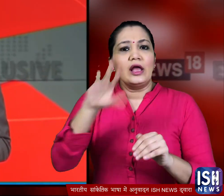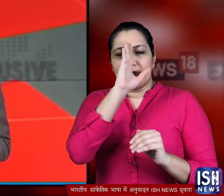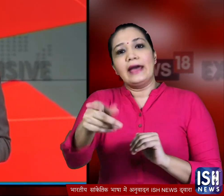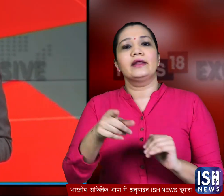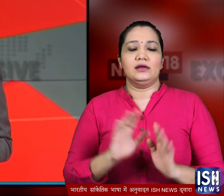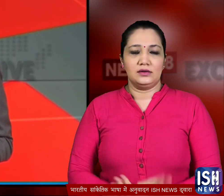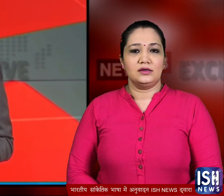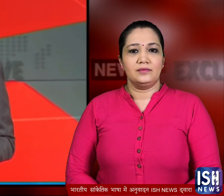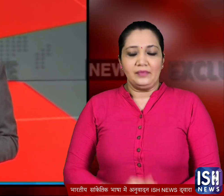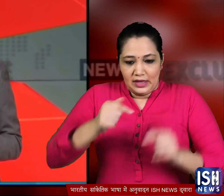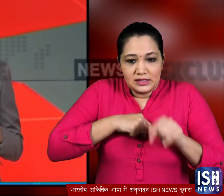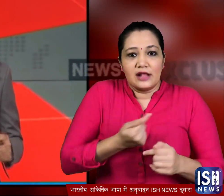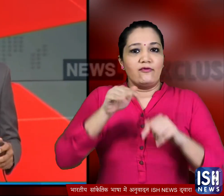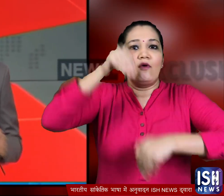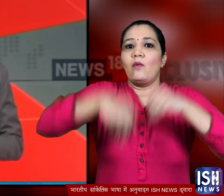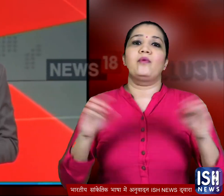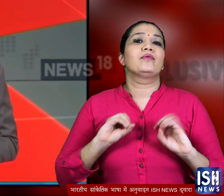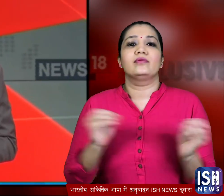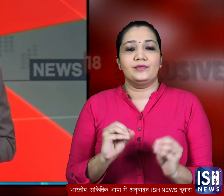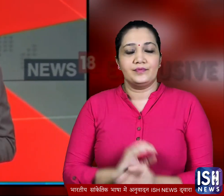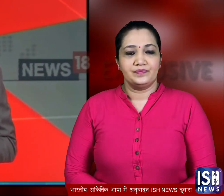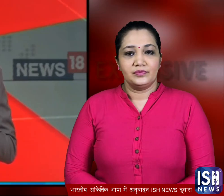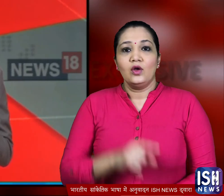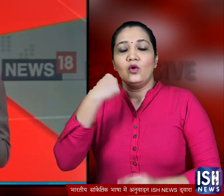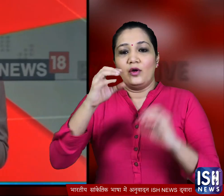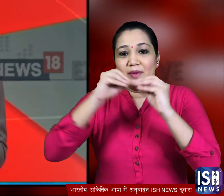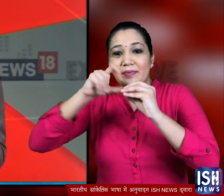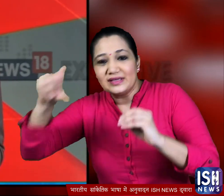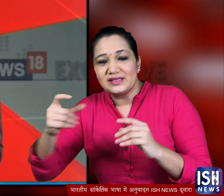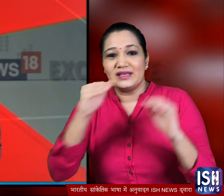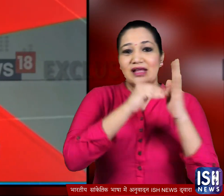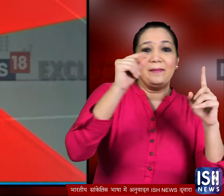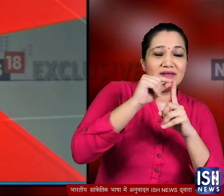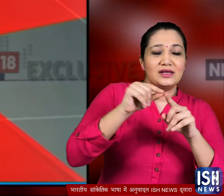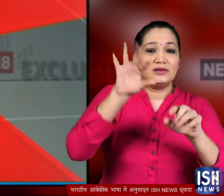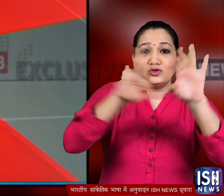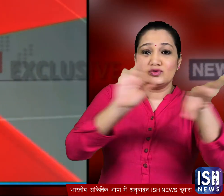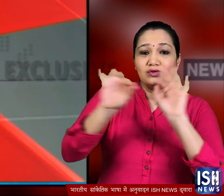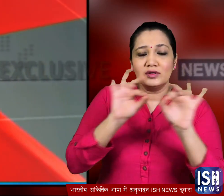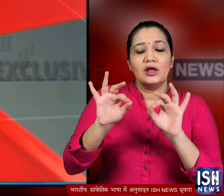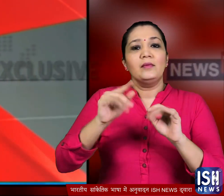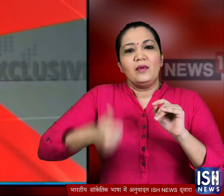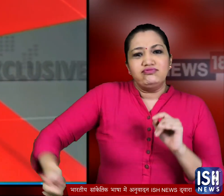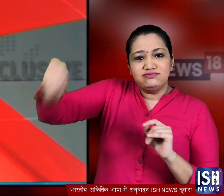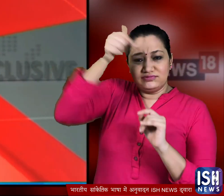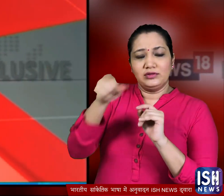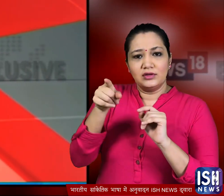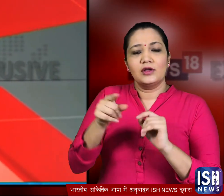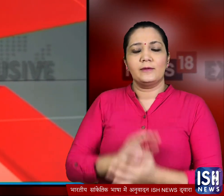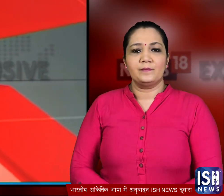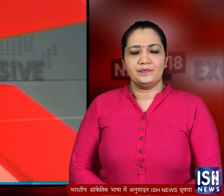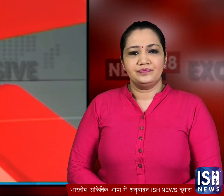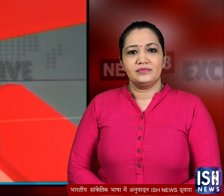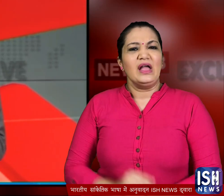का चुनाव सीधे सीधे हमारे आपके वोट से नहीं होता और हम जिन बीडीसी और जिला पंचायत के सदस्यों को चुनते हैं उनको अध्यक्ष पद